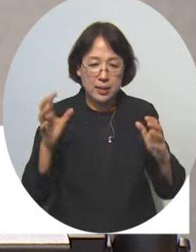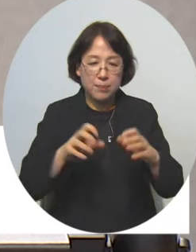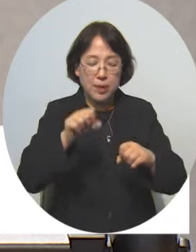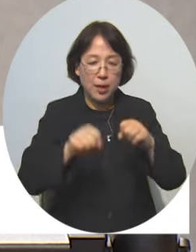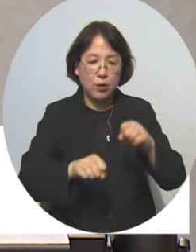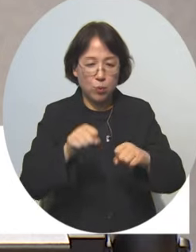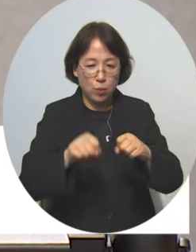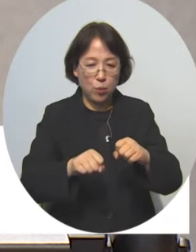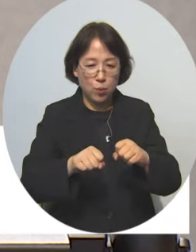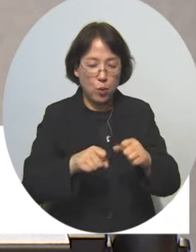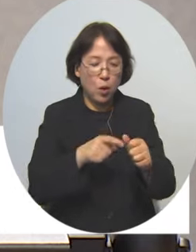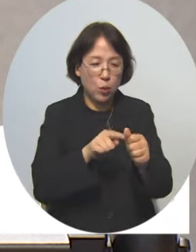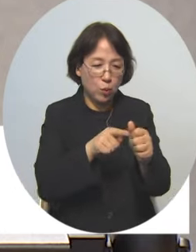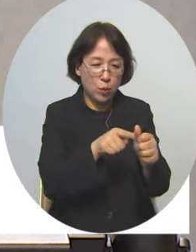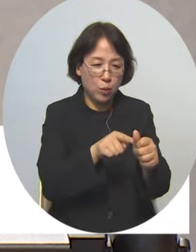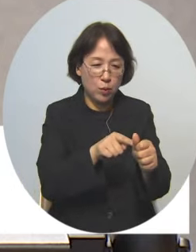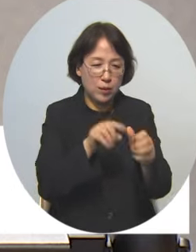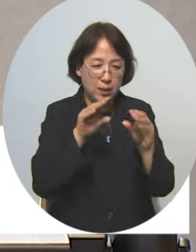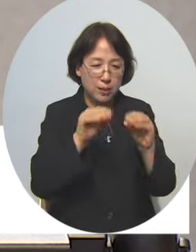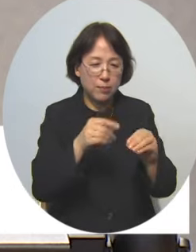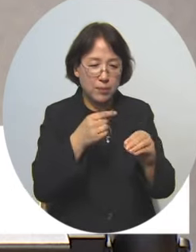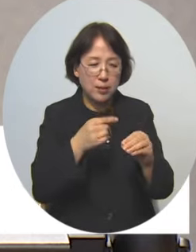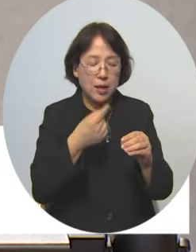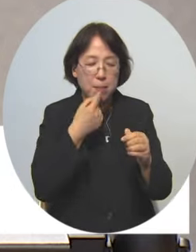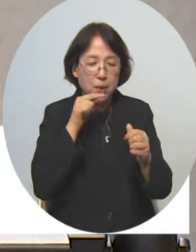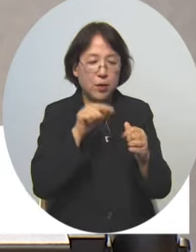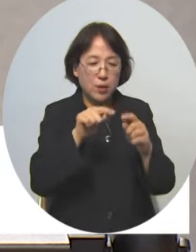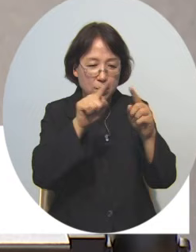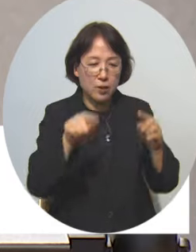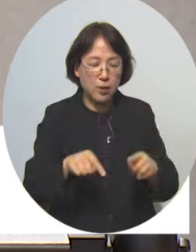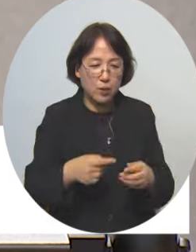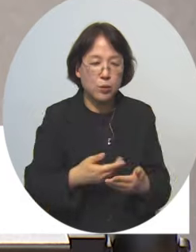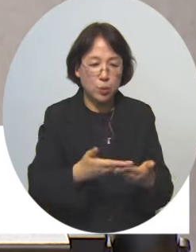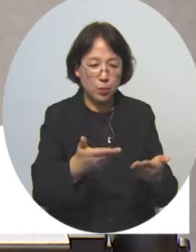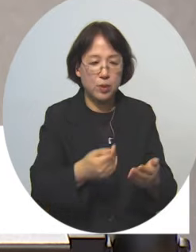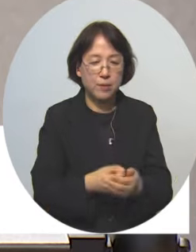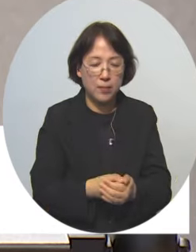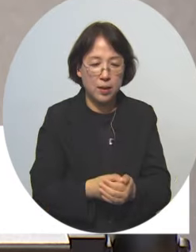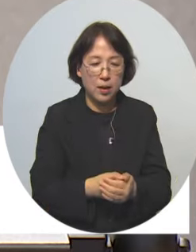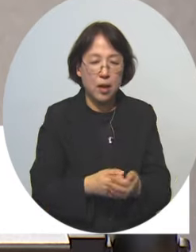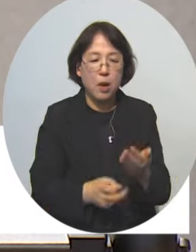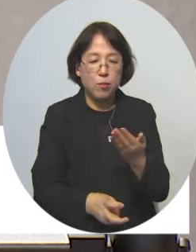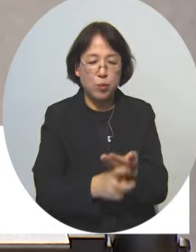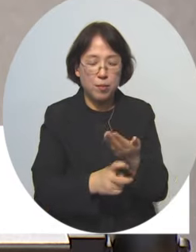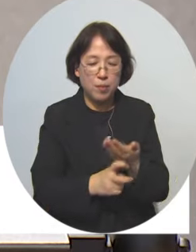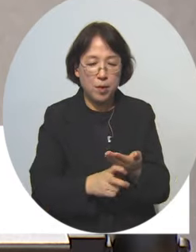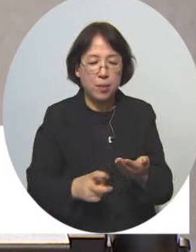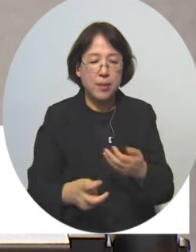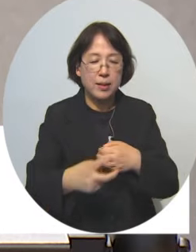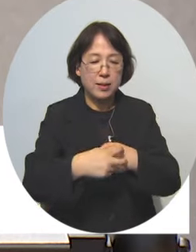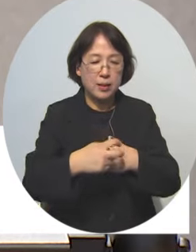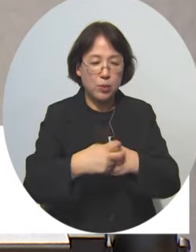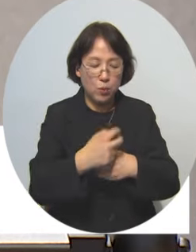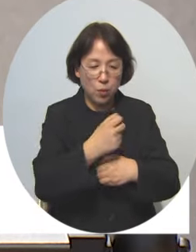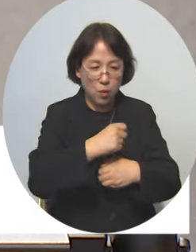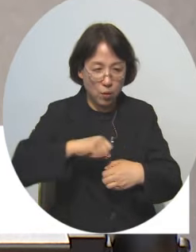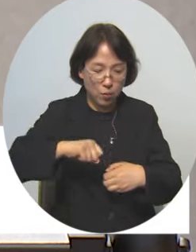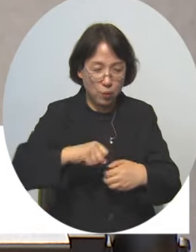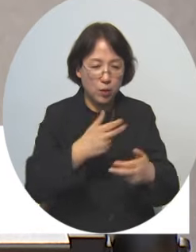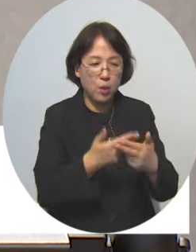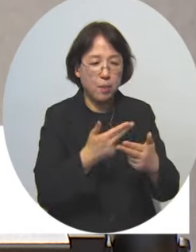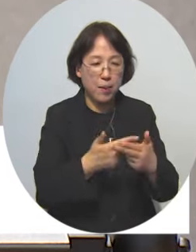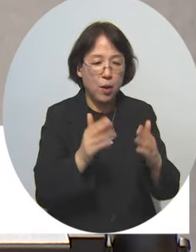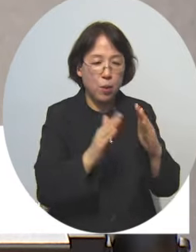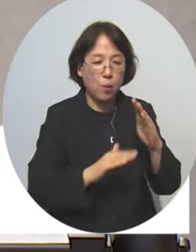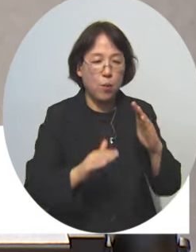및 교사금지 명령서를 송부하였습니다. 불법 진료 거부를 독려하는 의사협회를